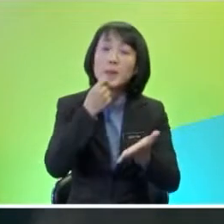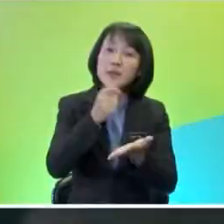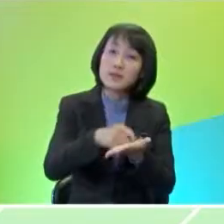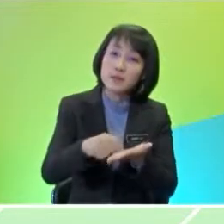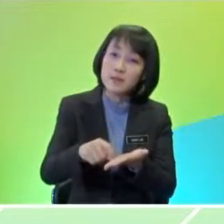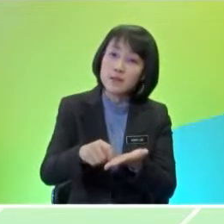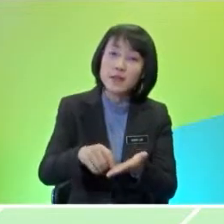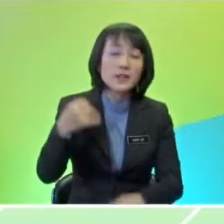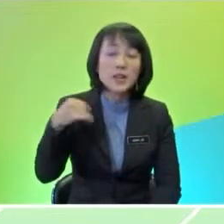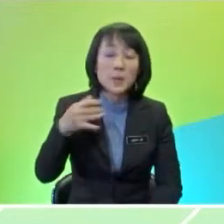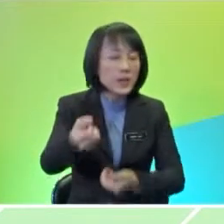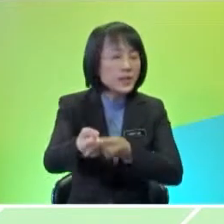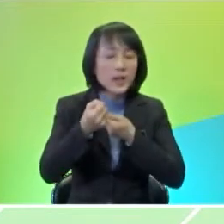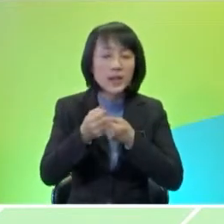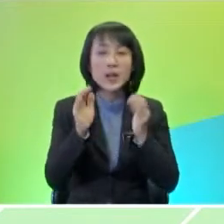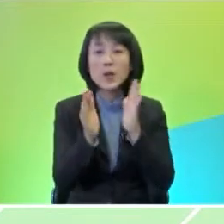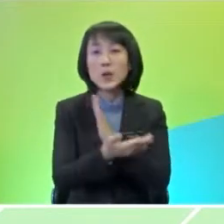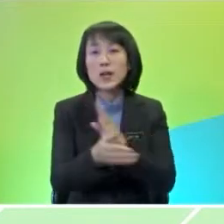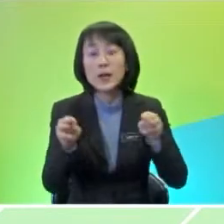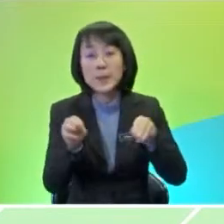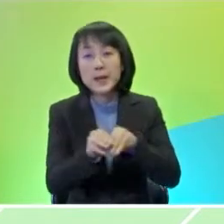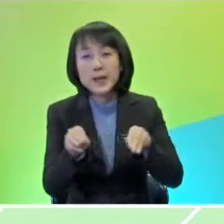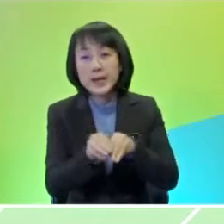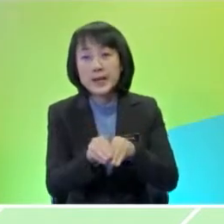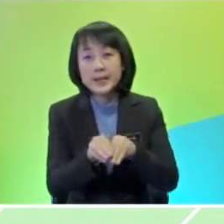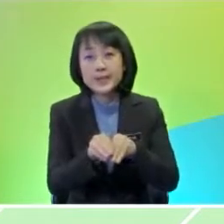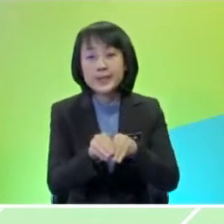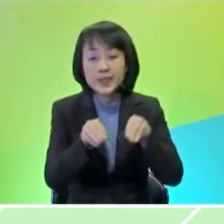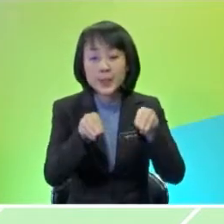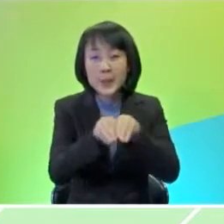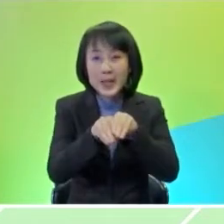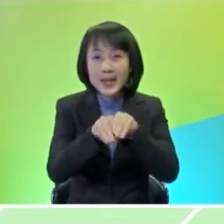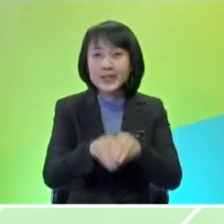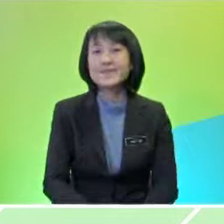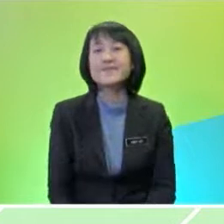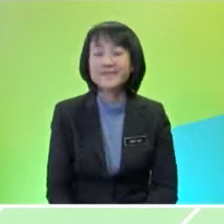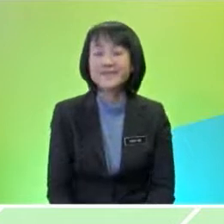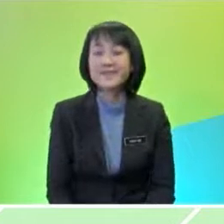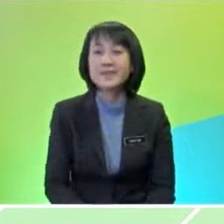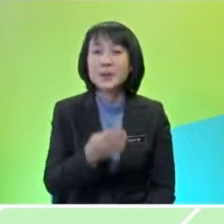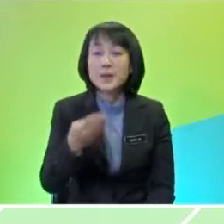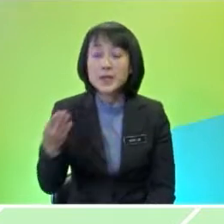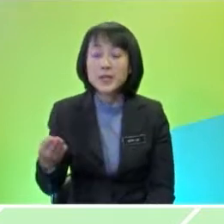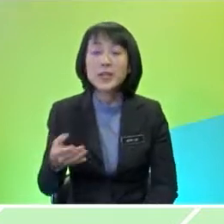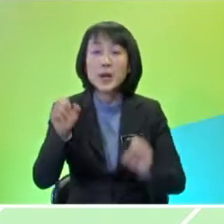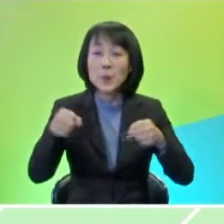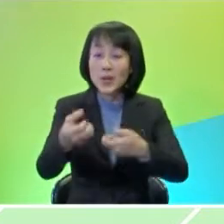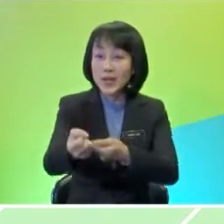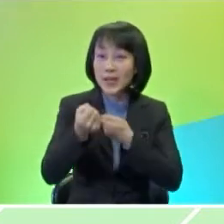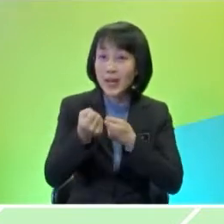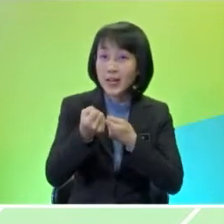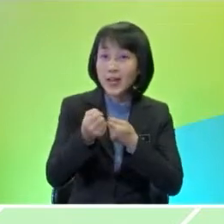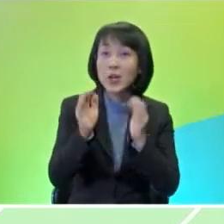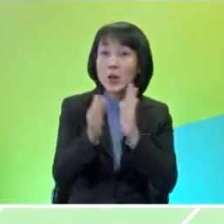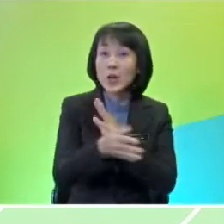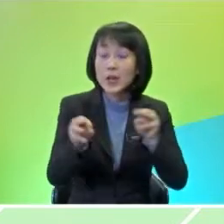tak boleh ditarik oleh magnet Oh benda yang boleh ditarik Kebi pada umumnya diperbuat daripada besi